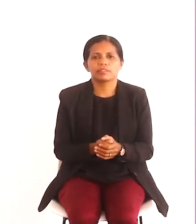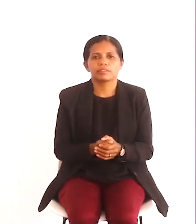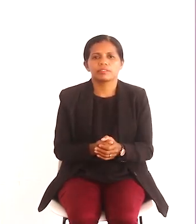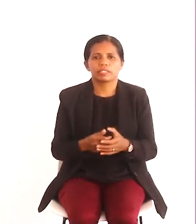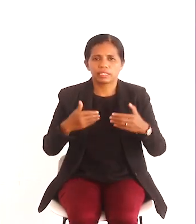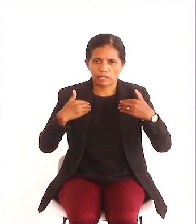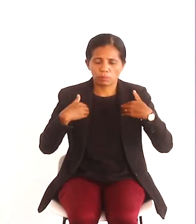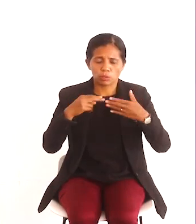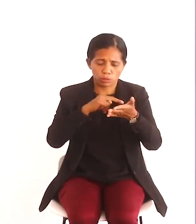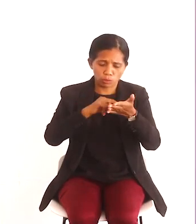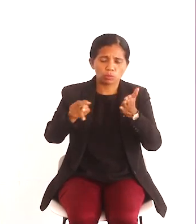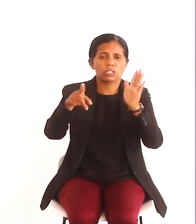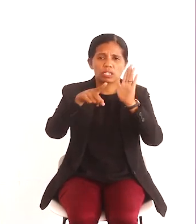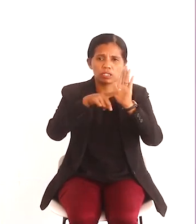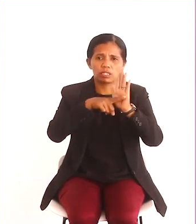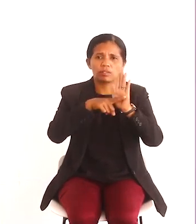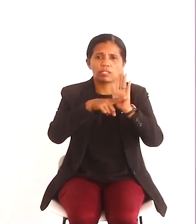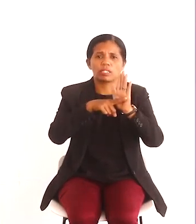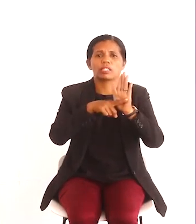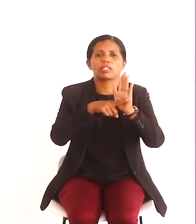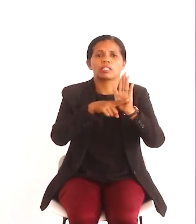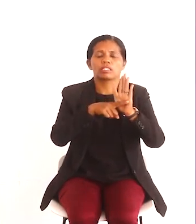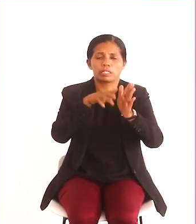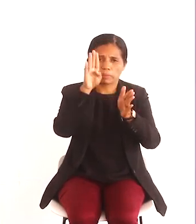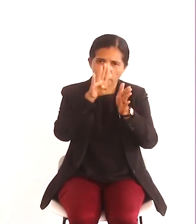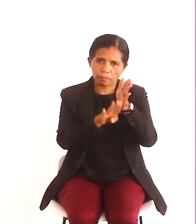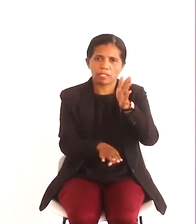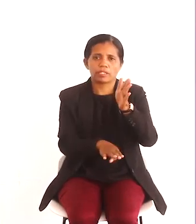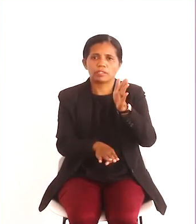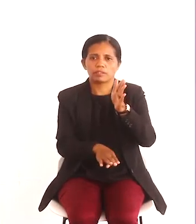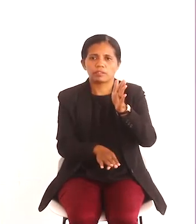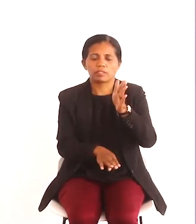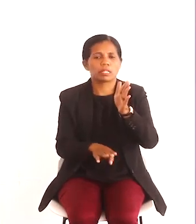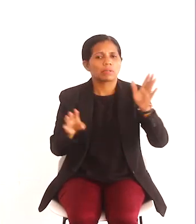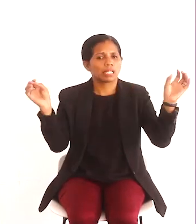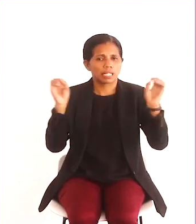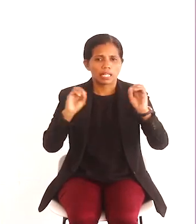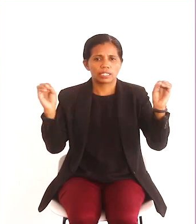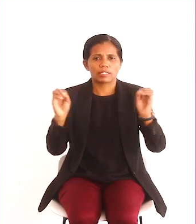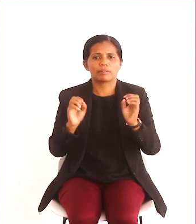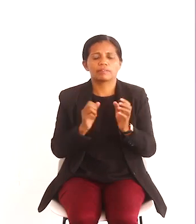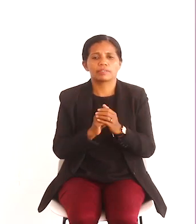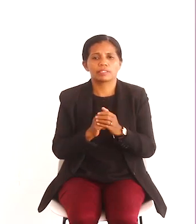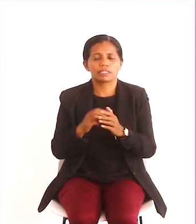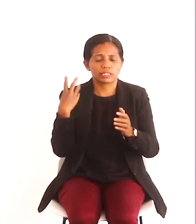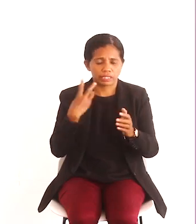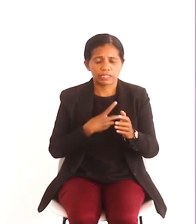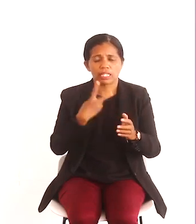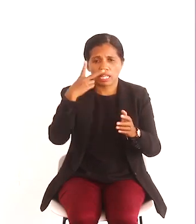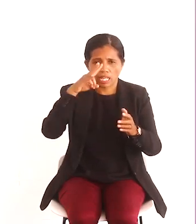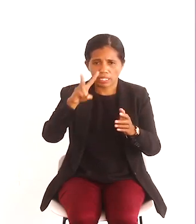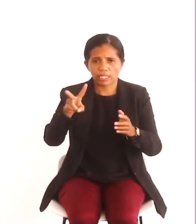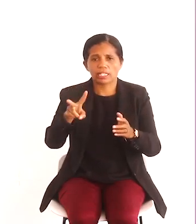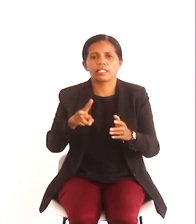Iha mus número negativo sira. Sira nebe menus duke mamuk. Seita hare sira iha retu